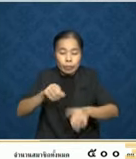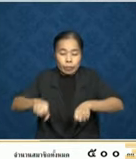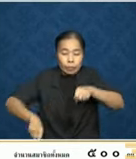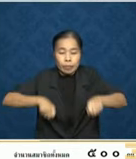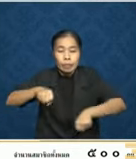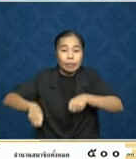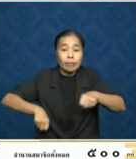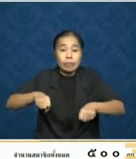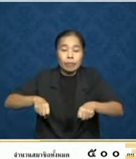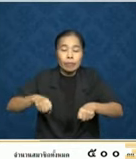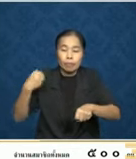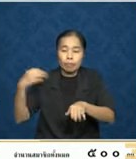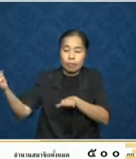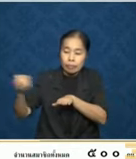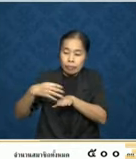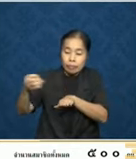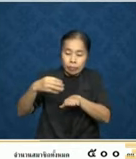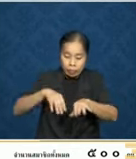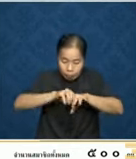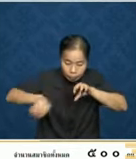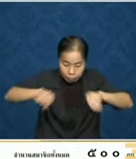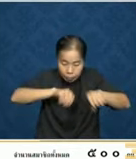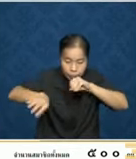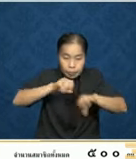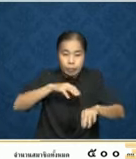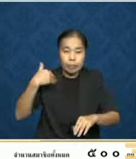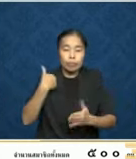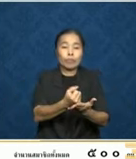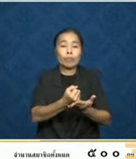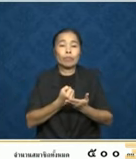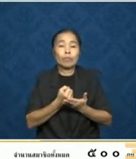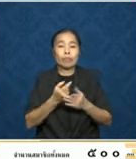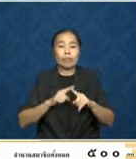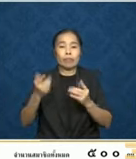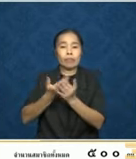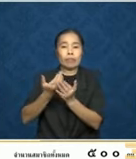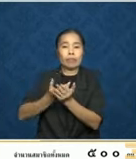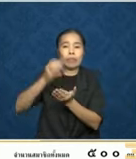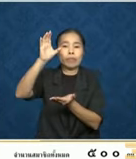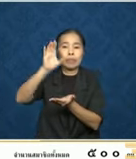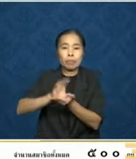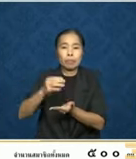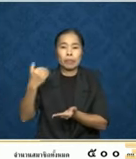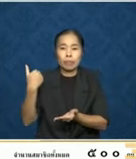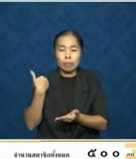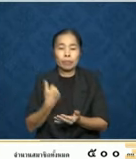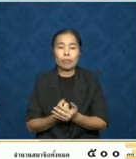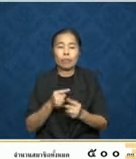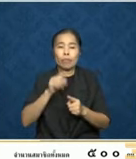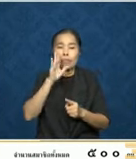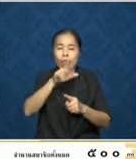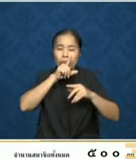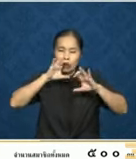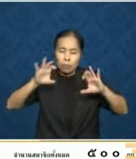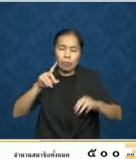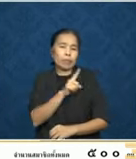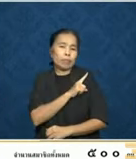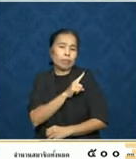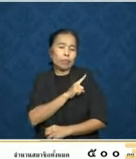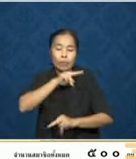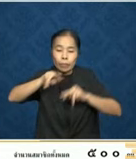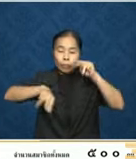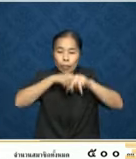เก็บขยะเนี่ยก็ได้ช่วยแยกขยะให้เพราะฉะนั้นส่วนหนึ่งเนี่ยนอกเหนือจากงบประมาณที่อยากให้ต้องบอกค่ะทางรัฐบาลเนี่ยได้ดูแลว่าเราจะแก้ปัญหาอย่